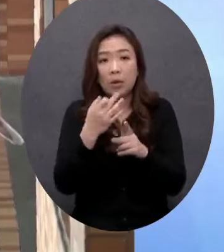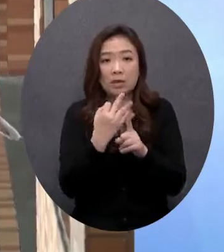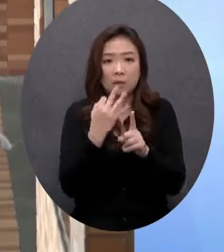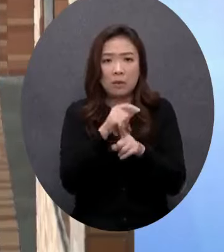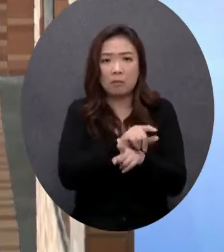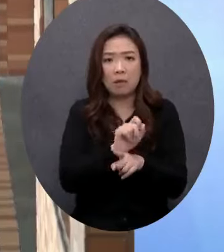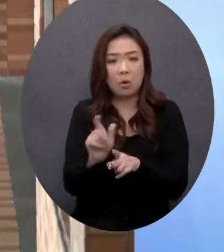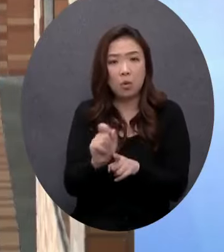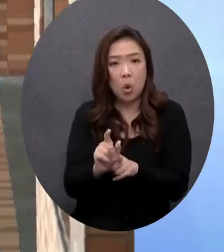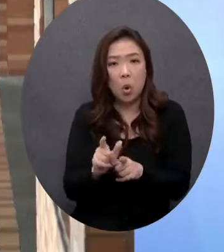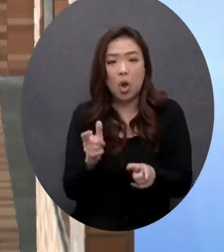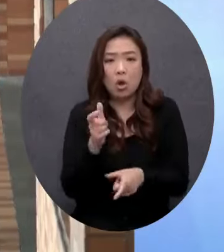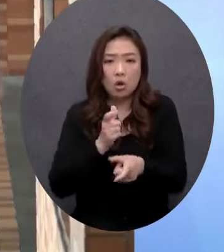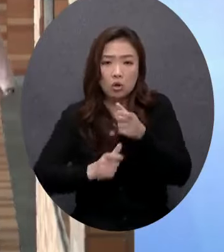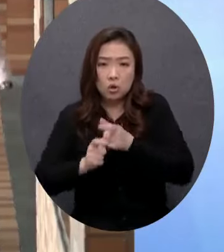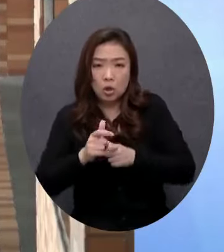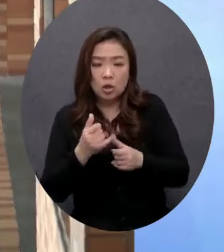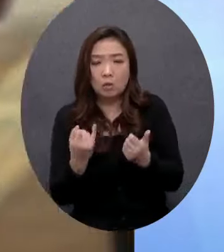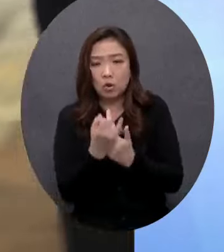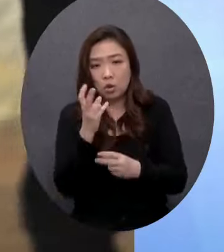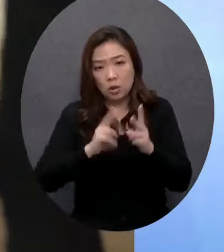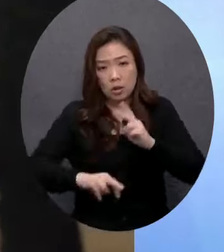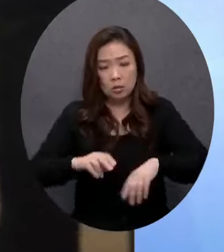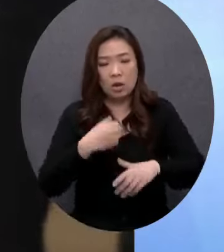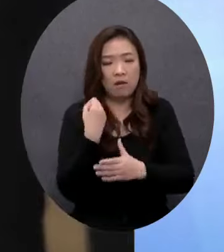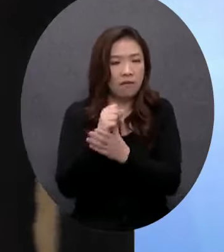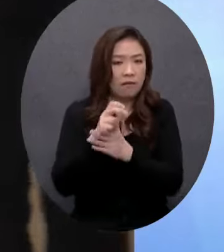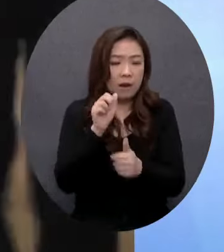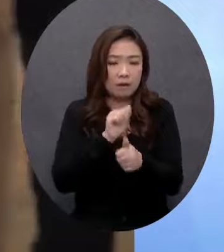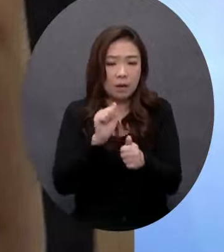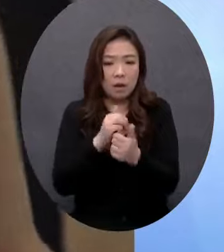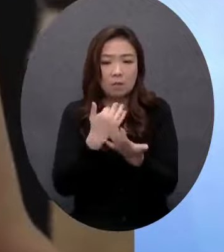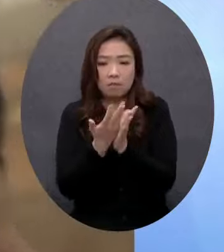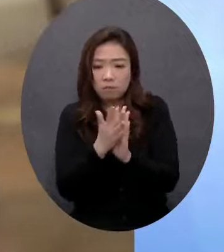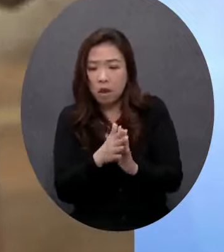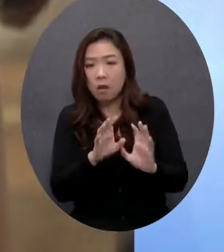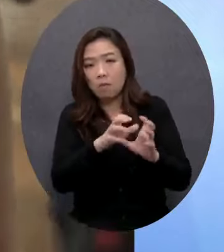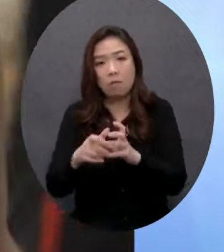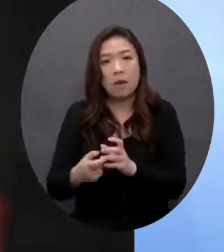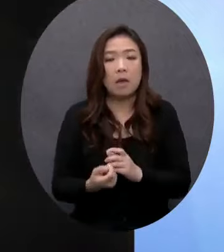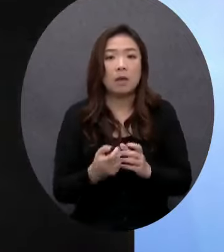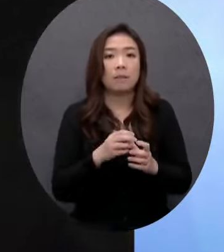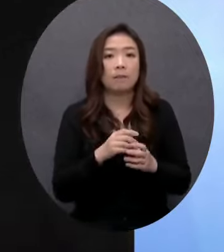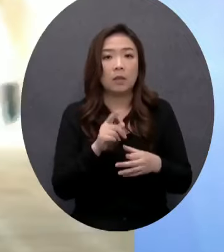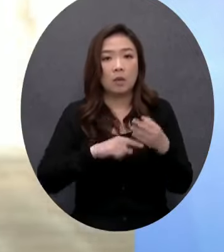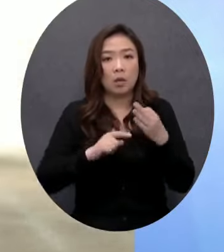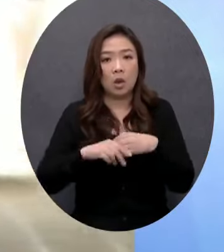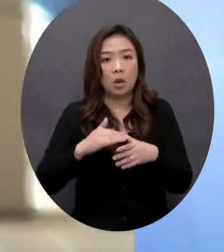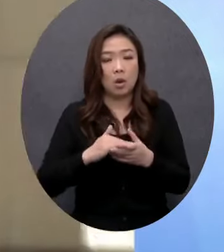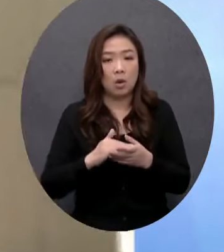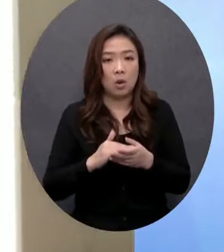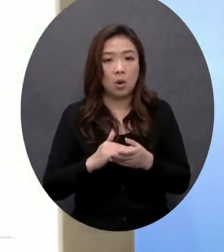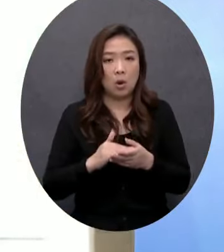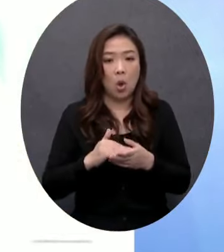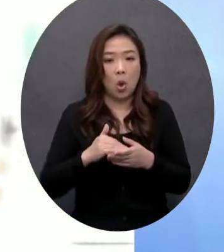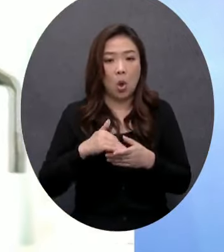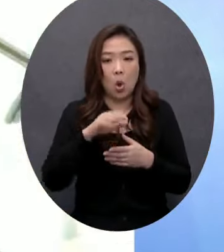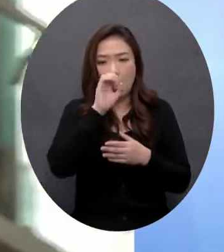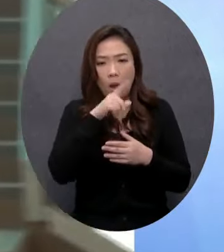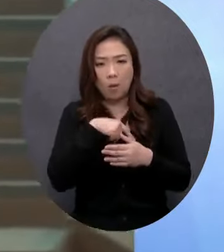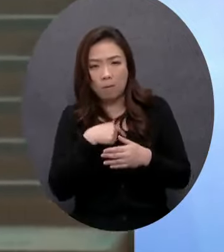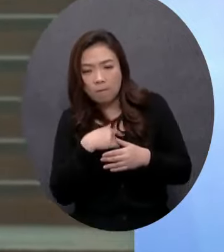业罪案调查科反诈骗协调中心情报及骗案应变小组高级督察林佩恒话，骗徒会捕捉受害